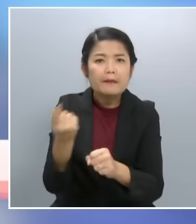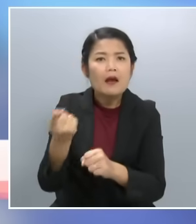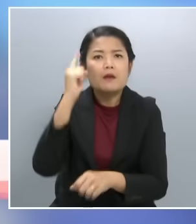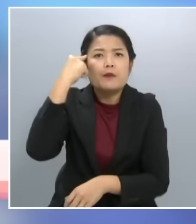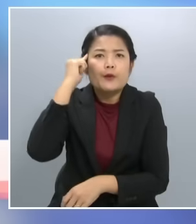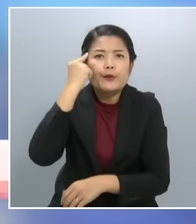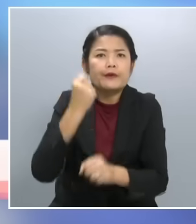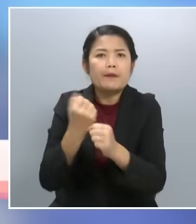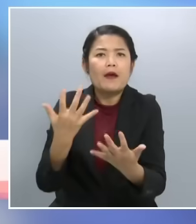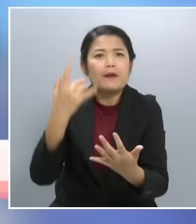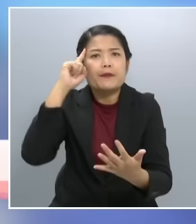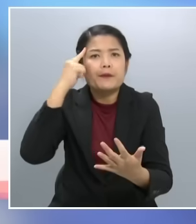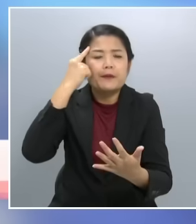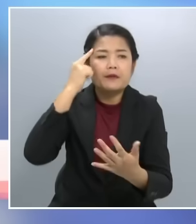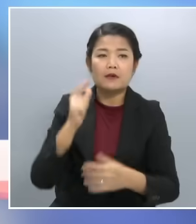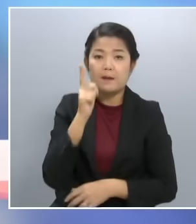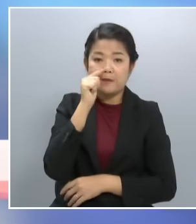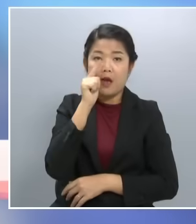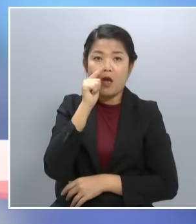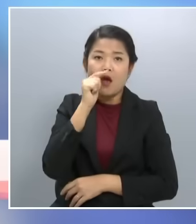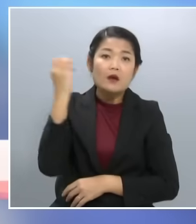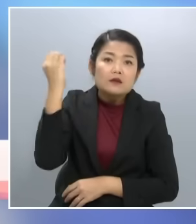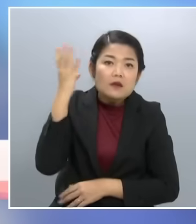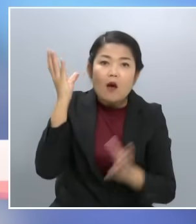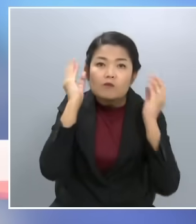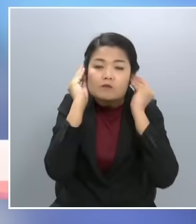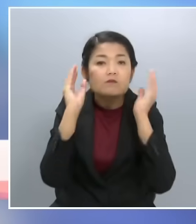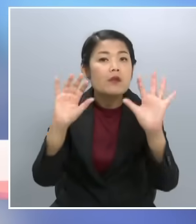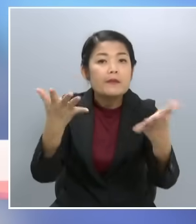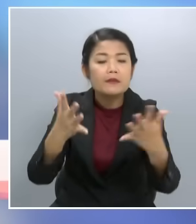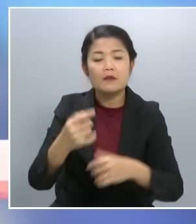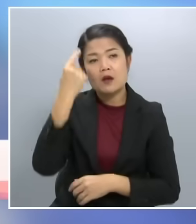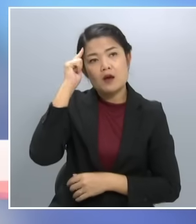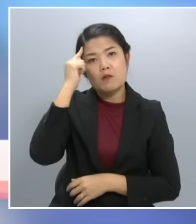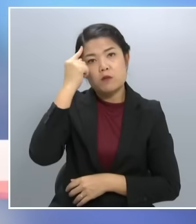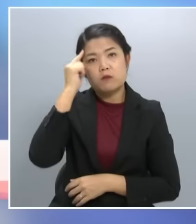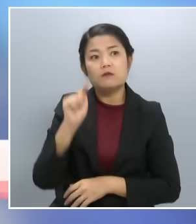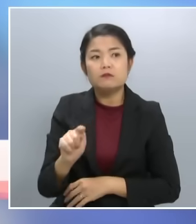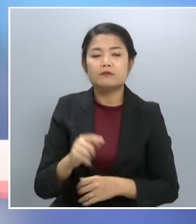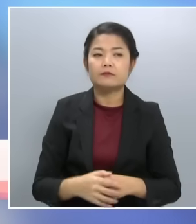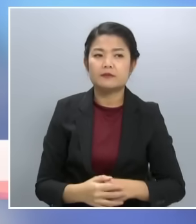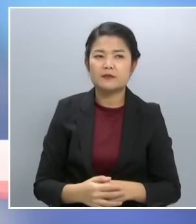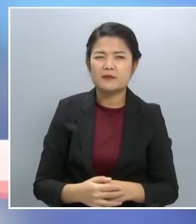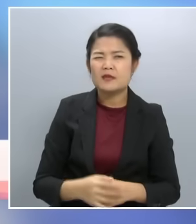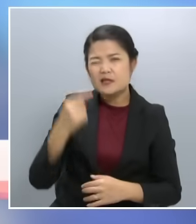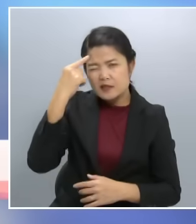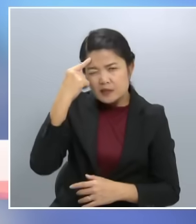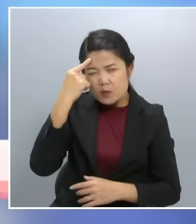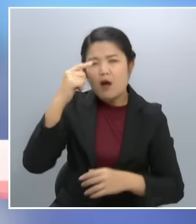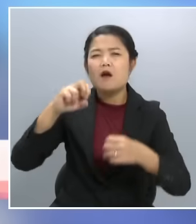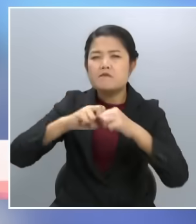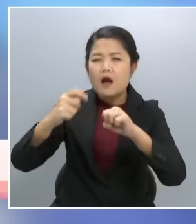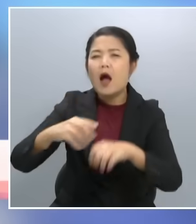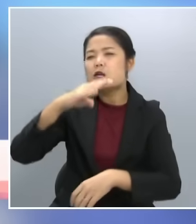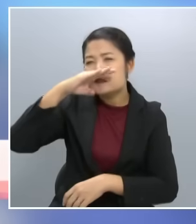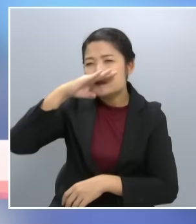เปล่าแม่แม่เองเนี่ยไม่ได้ยินเสียงใดๆเลยจึงไม่รู้ข้อเท็จจริงแต่คาดว่าน่าจะเป็นเรื่องของการหึงหวง